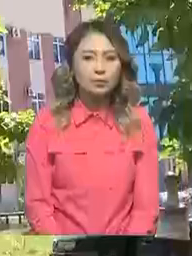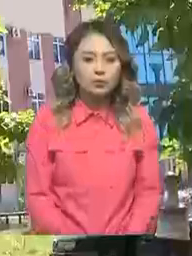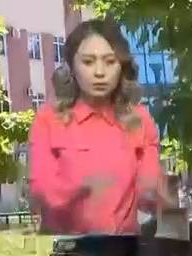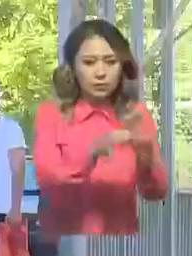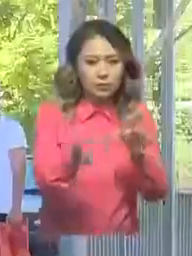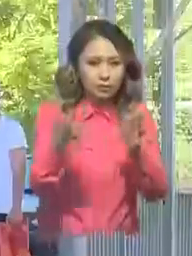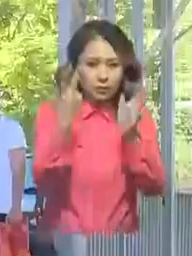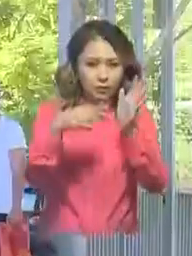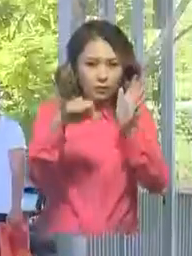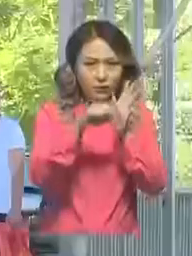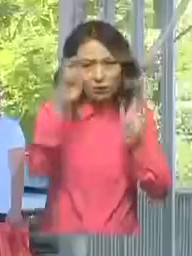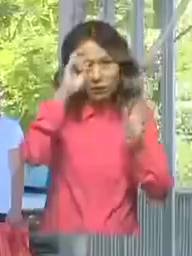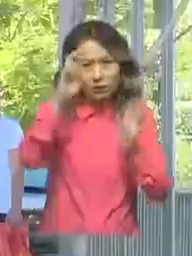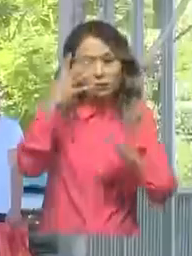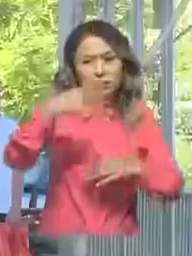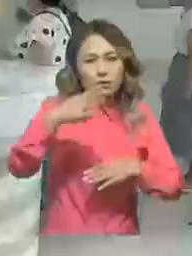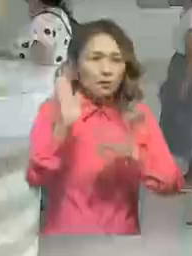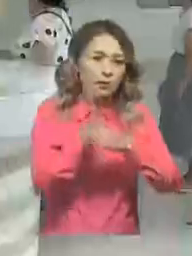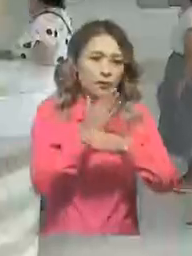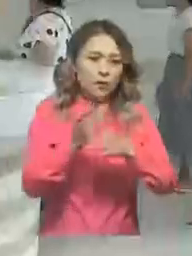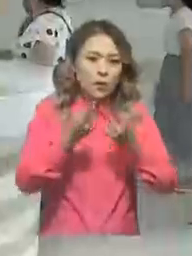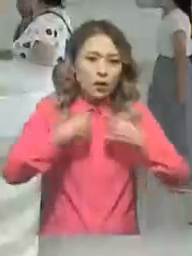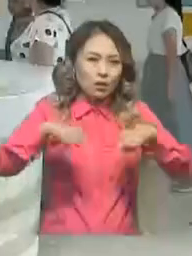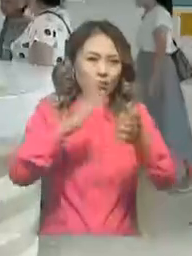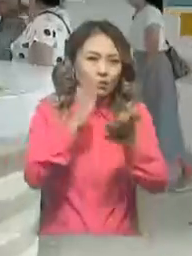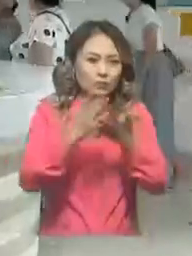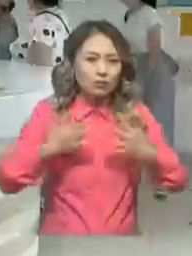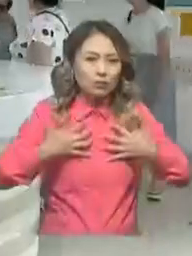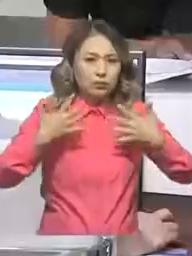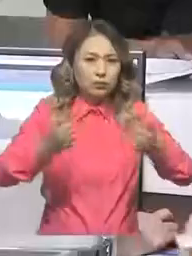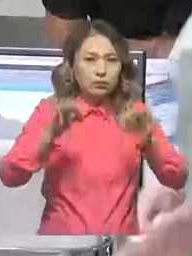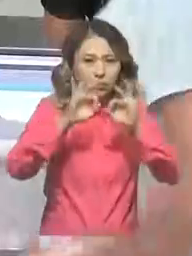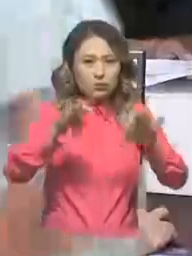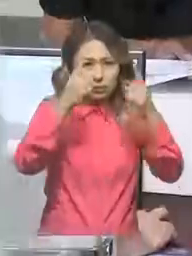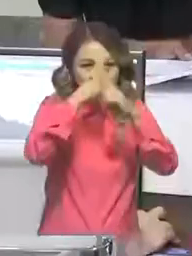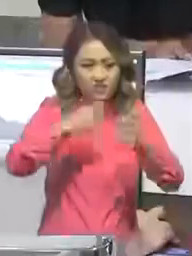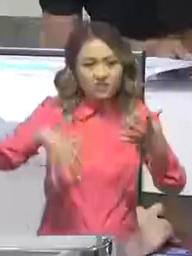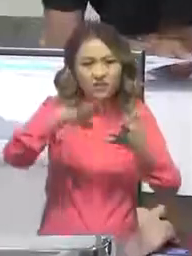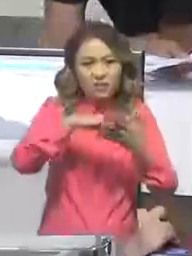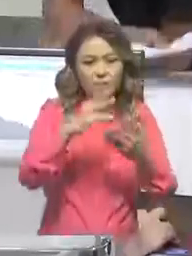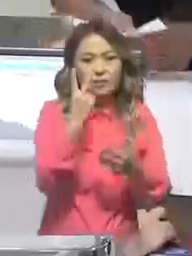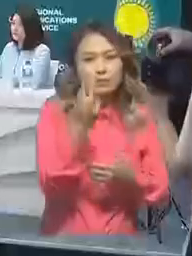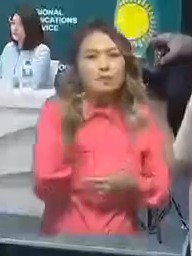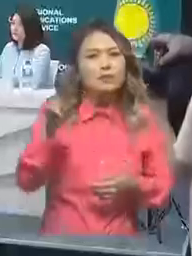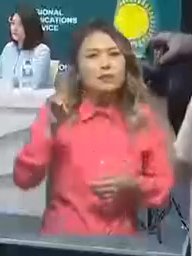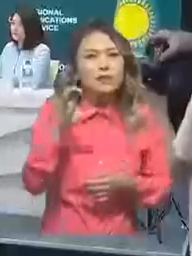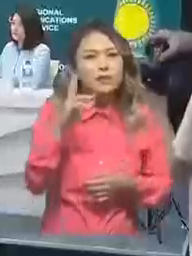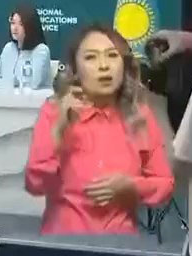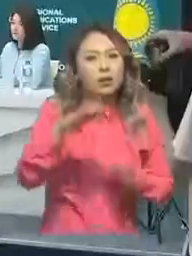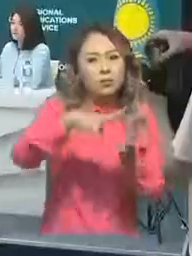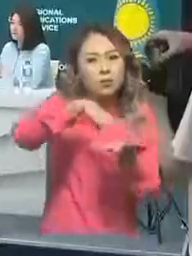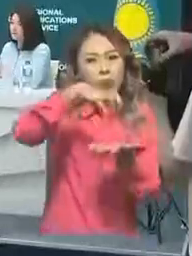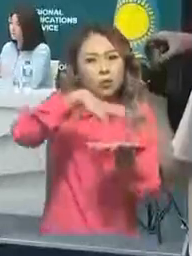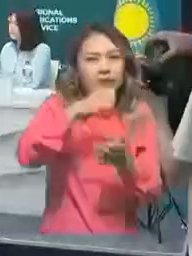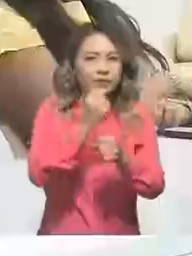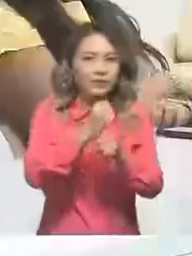Аймақта 26 мемлекеттік және 40 жекеменшік медициналық ұйым бар. Денсаулық сақтау басқармасының мәліметінше олардың барлығы 2D сканермен деректерді жинақтау